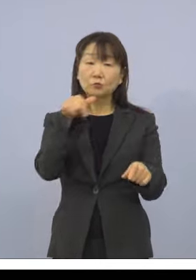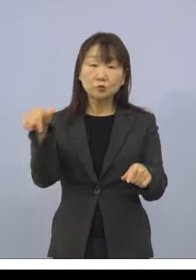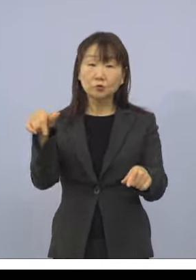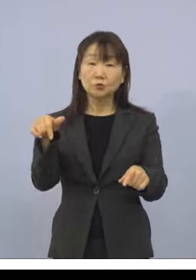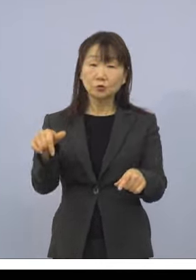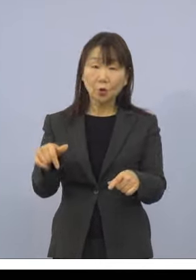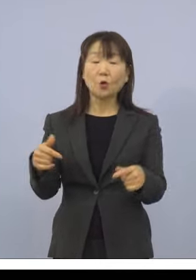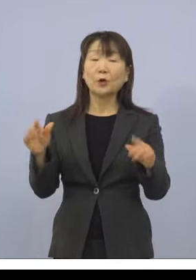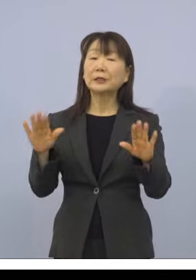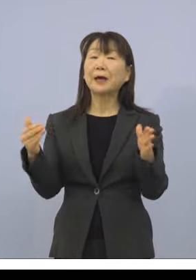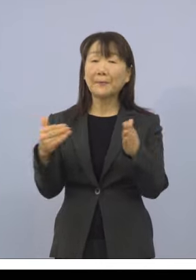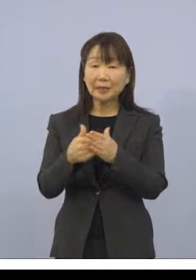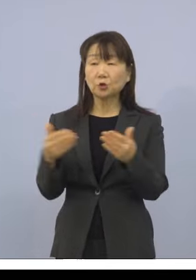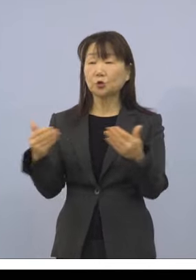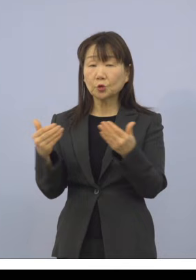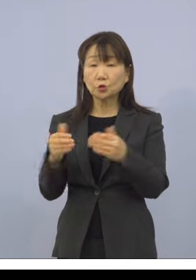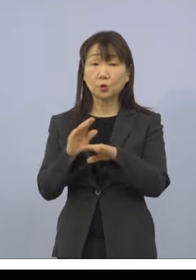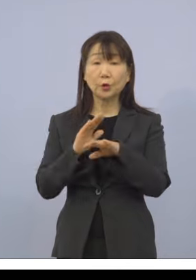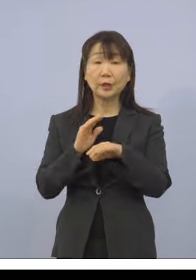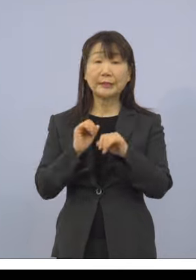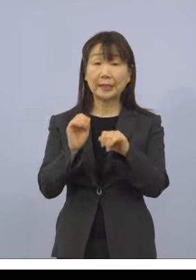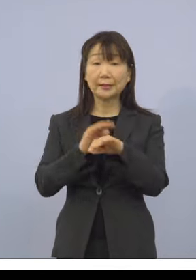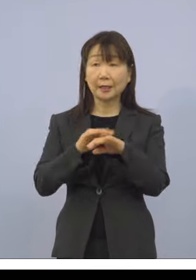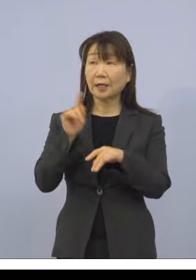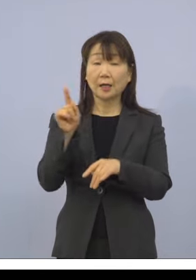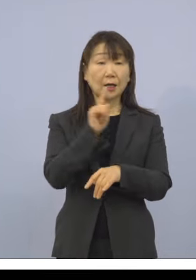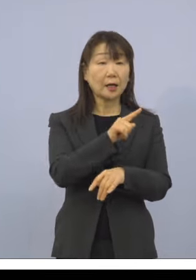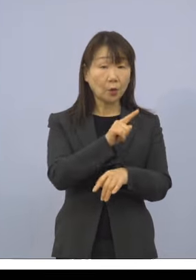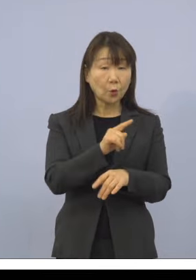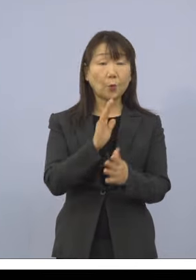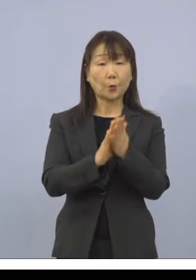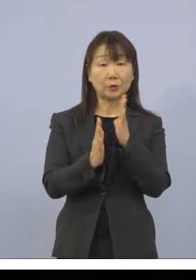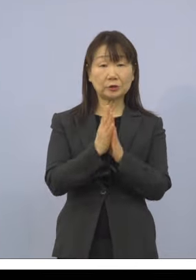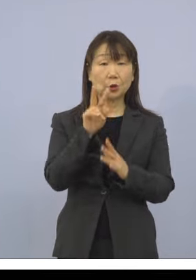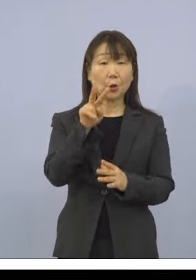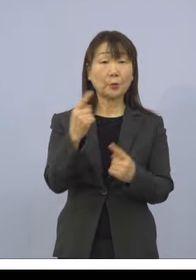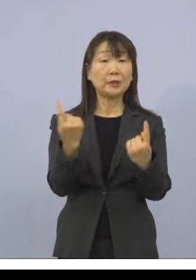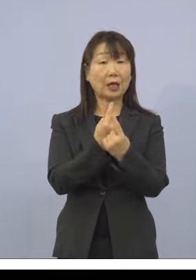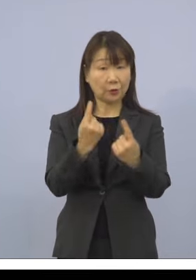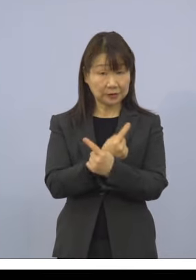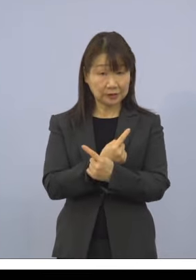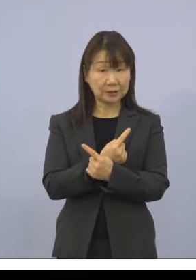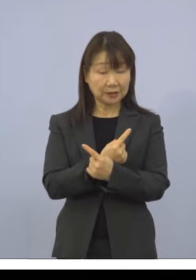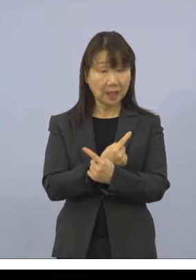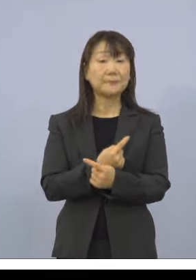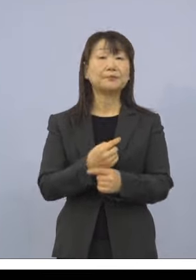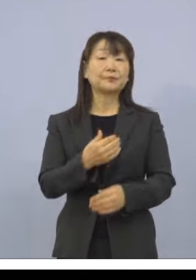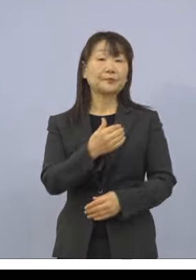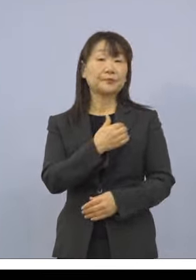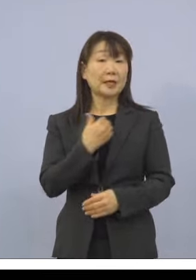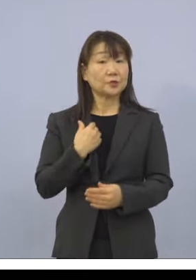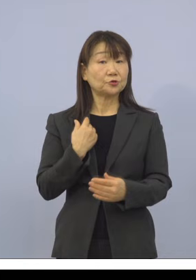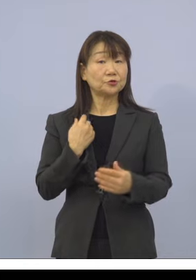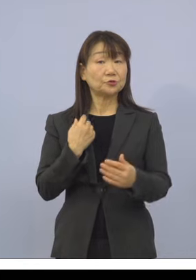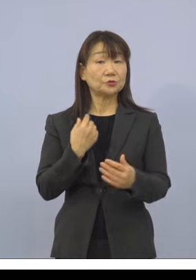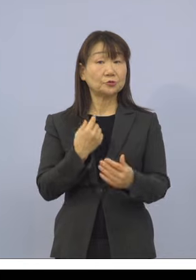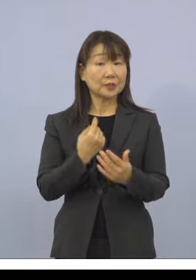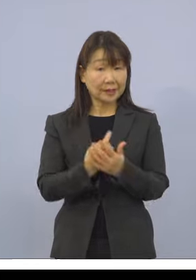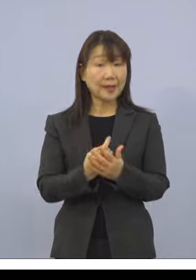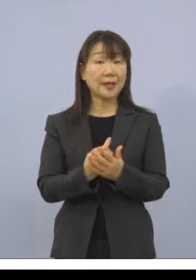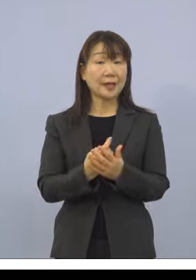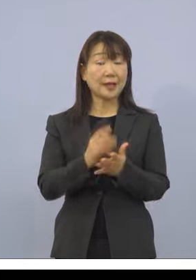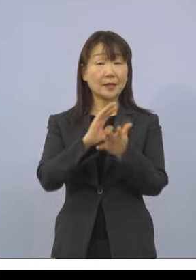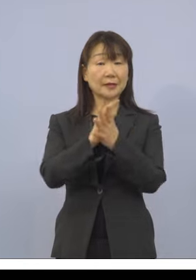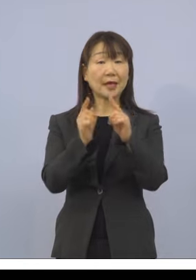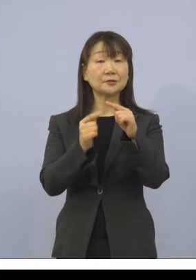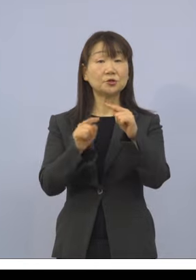方、こういったこともですね、しっかりもう一度見直しをすること、そしてまあできる限り私どもはこの県庁